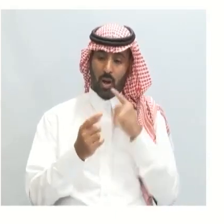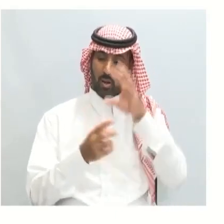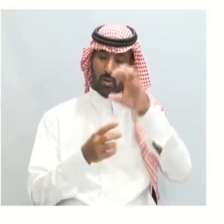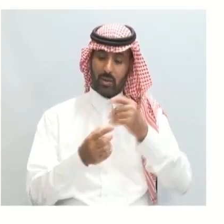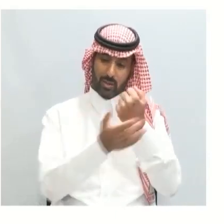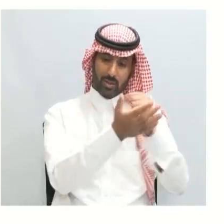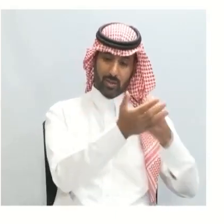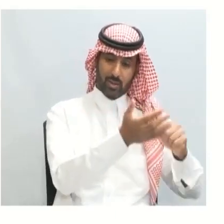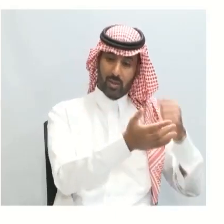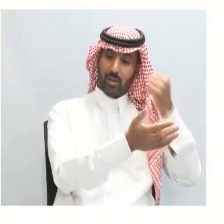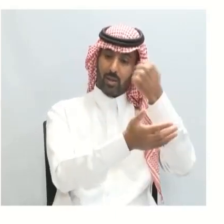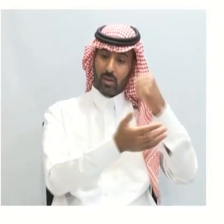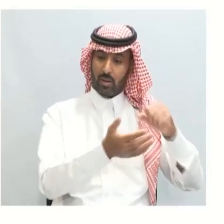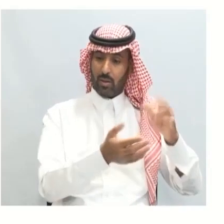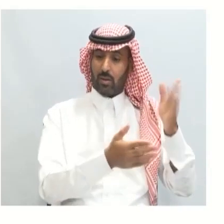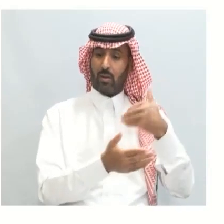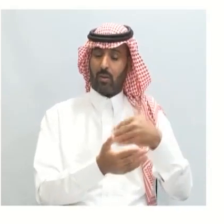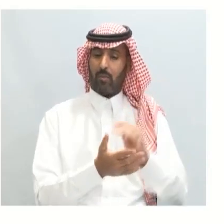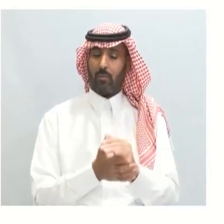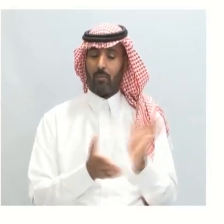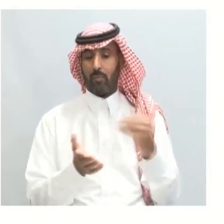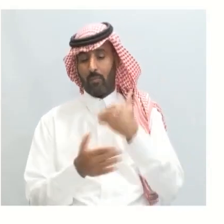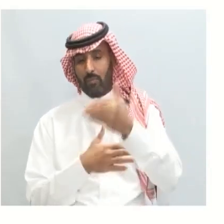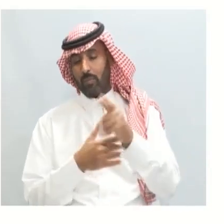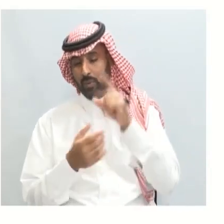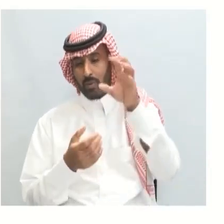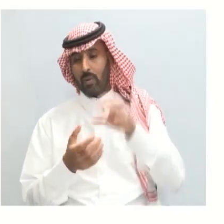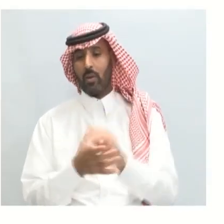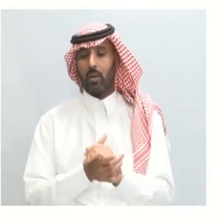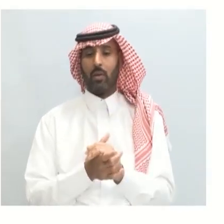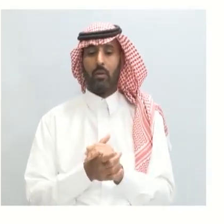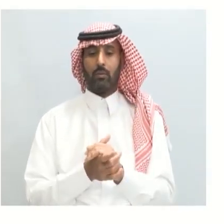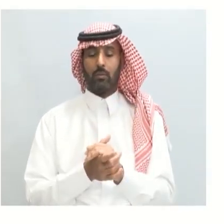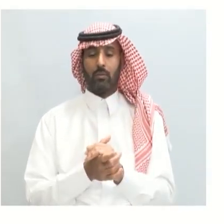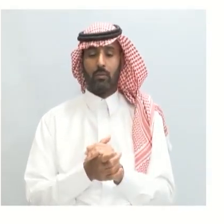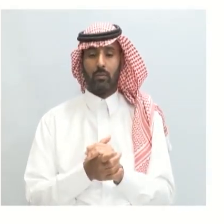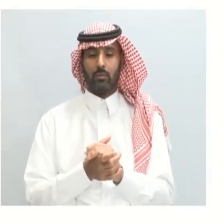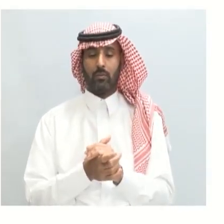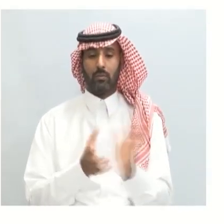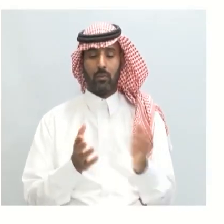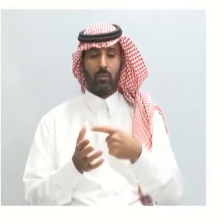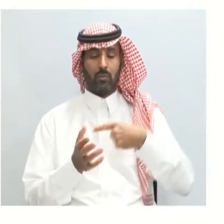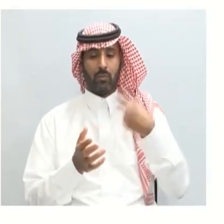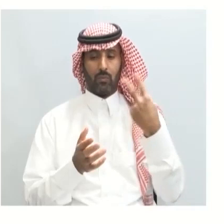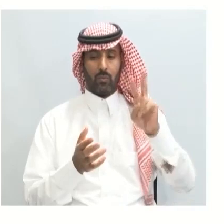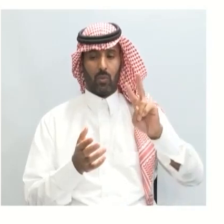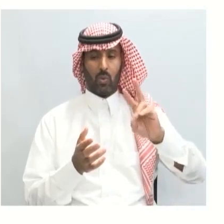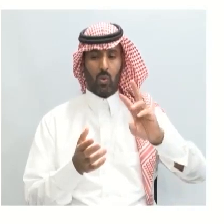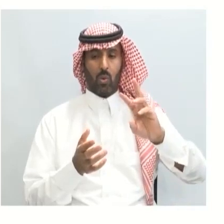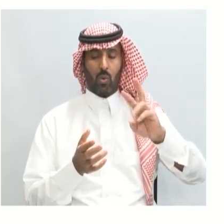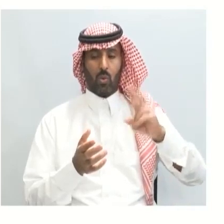المتشابهه فوق بعض حتى تحذف الوحدات بعد ذلك تقوم بالتع تعويض لاحظ هنا الفي 1